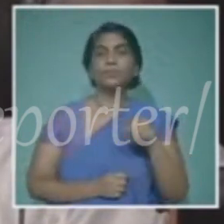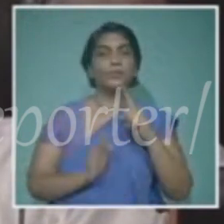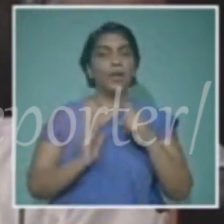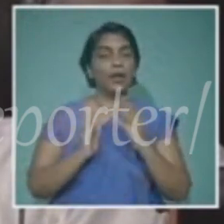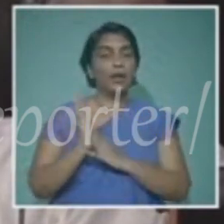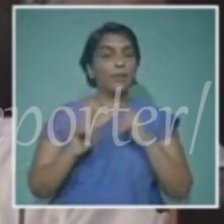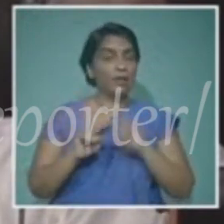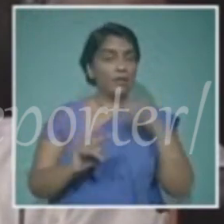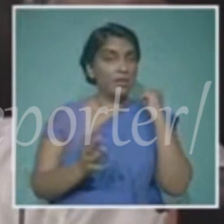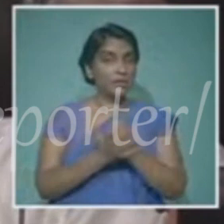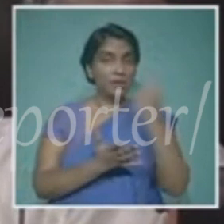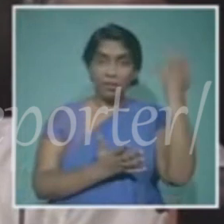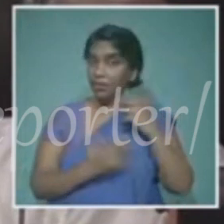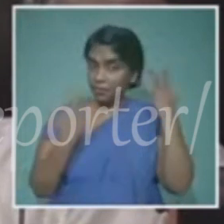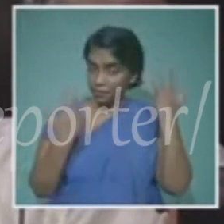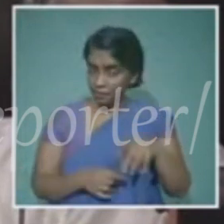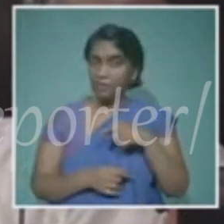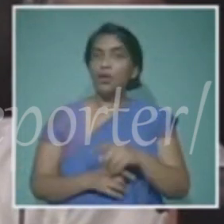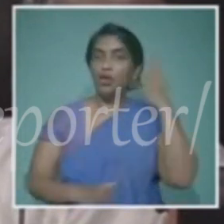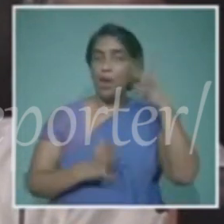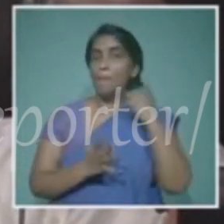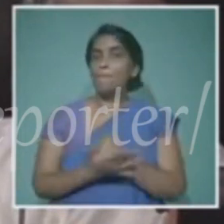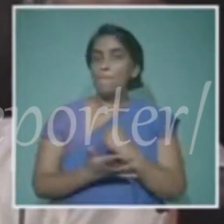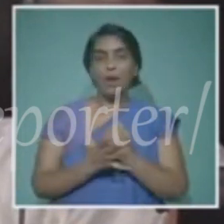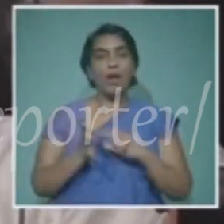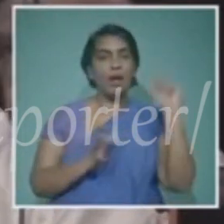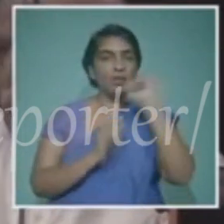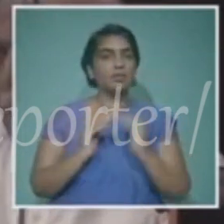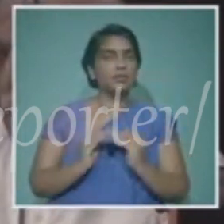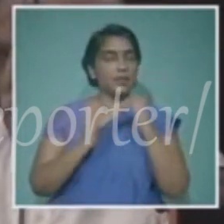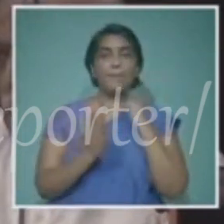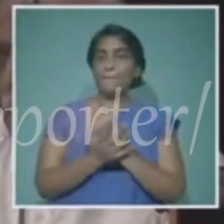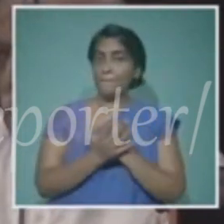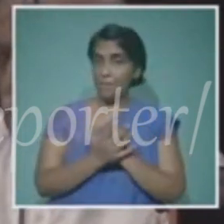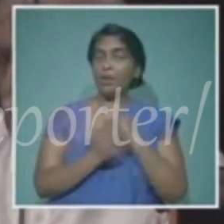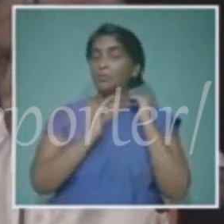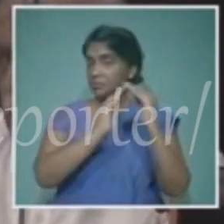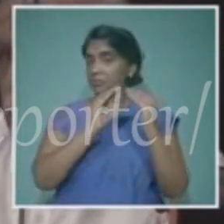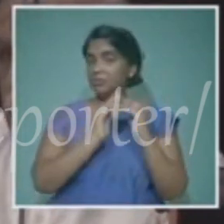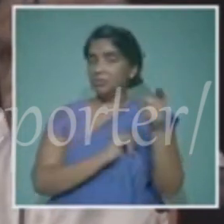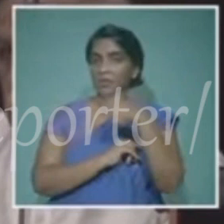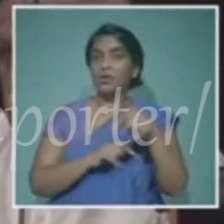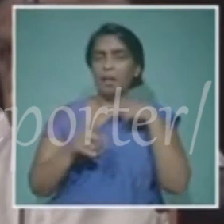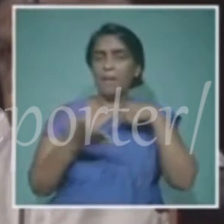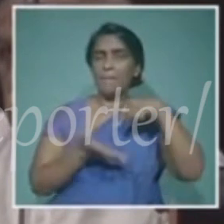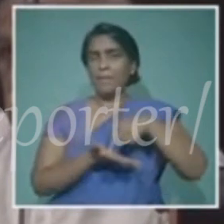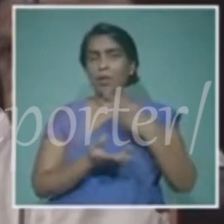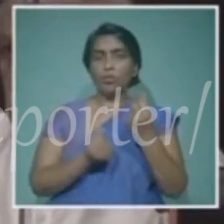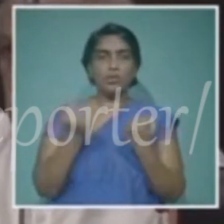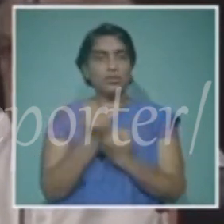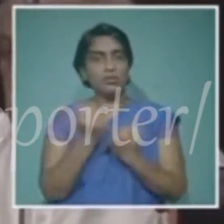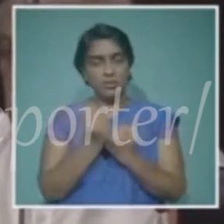IMF සහතිකය ලබා ගැනීමෙන් පසු ලෝක බැංකුව ආසියානු සංවර්ධන බැංකුව ඇතුළු ආයතනවලින් අතරමැදි මුල්‍ය